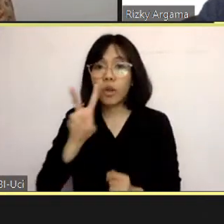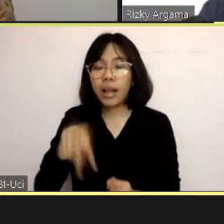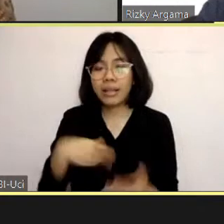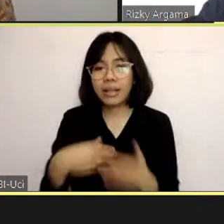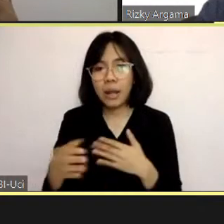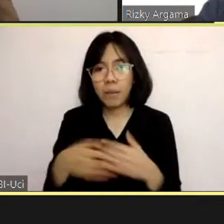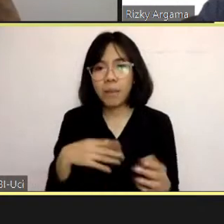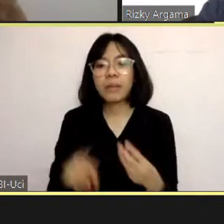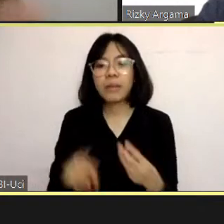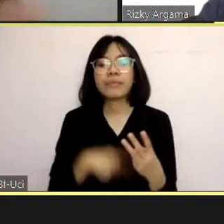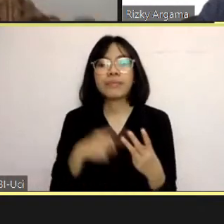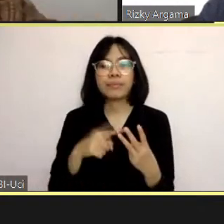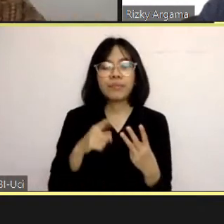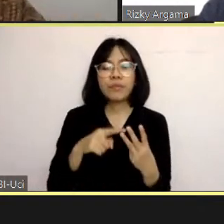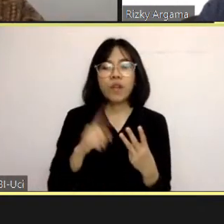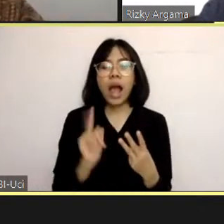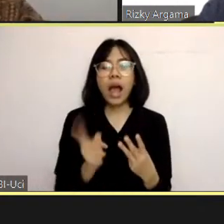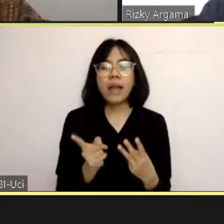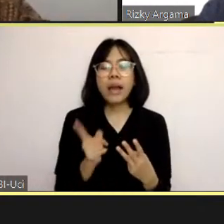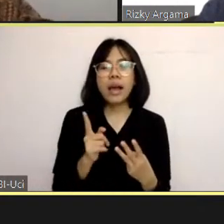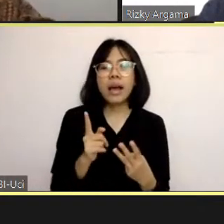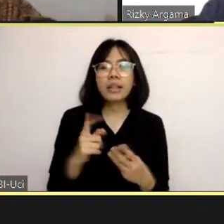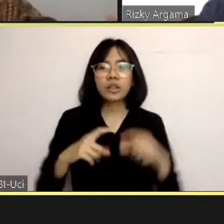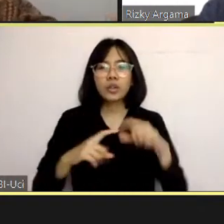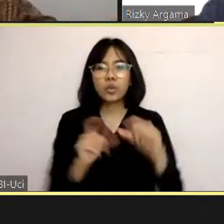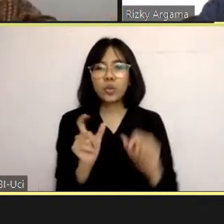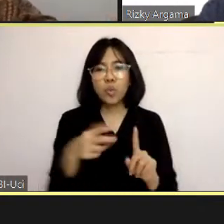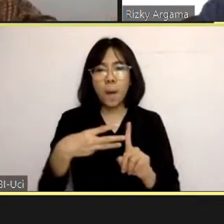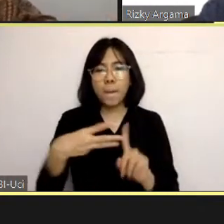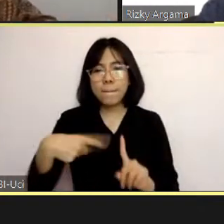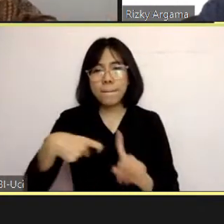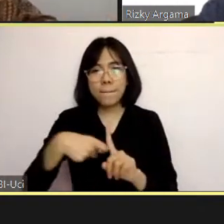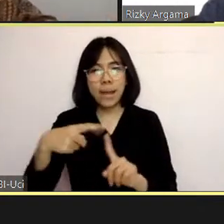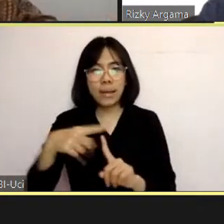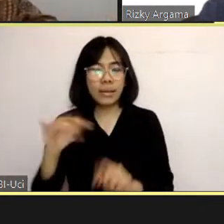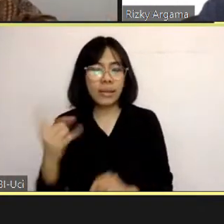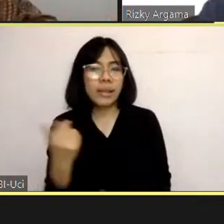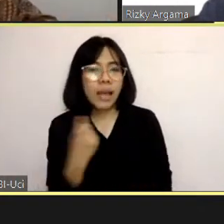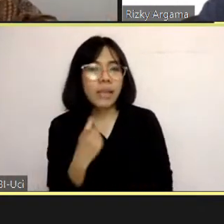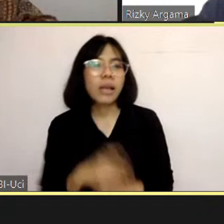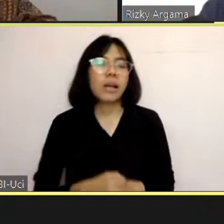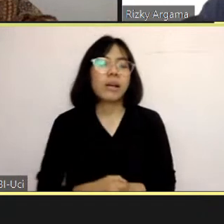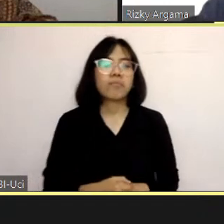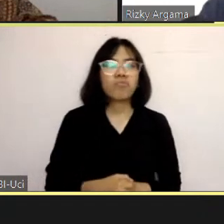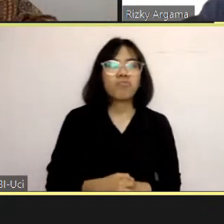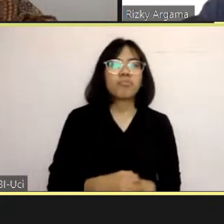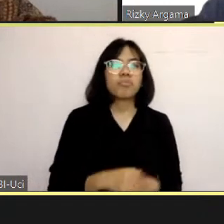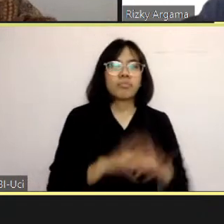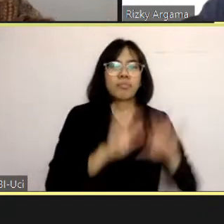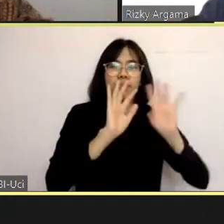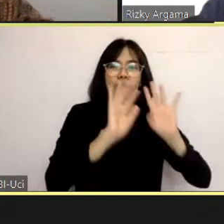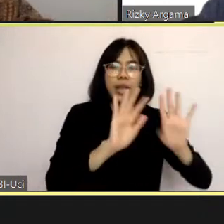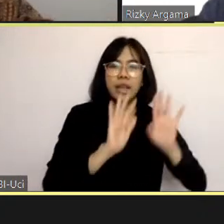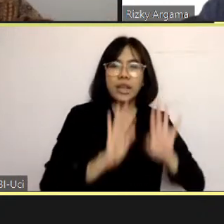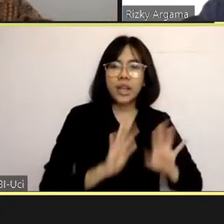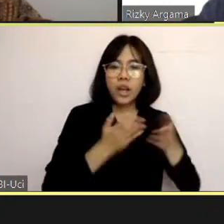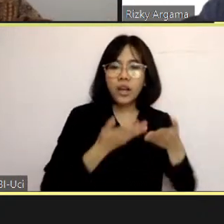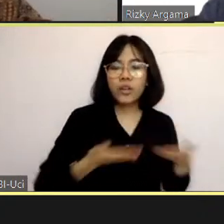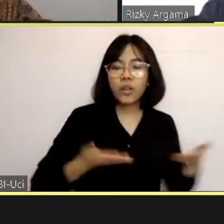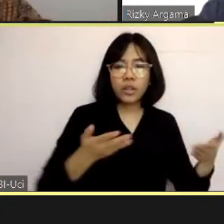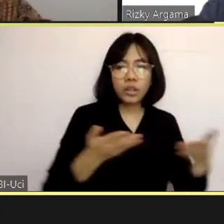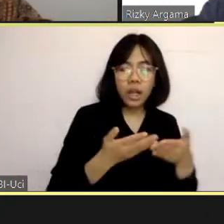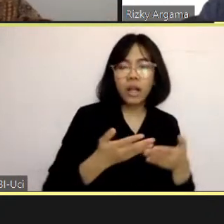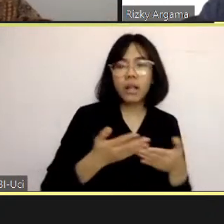Subekti, selamat siang, bagaimana nasib media online dan media massa pada umumnya dalam mengawal demokrasi di Indonesia di kemudian